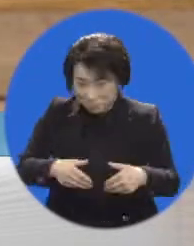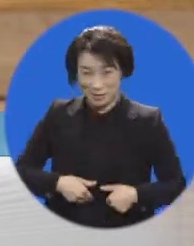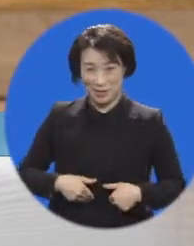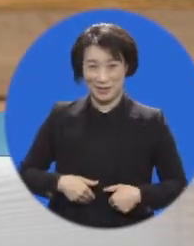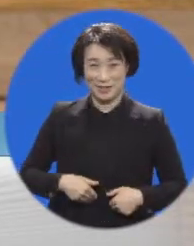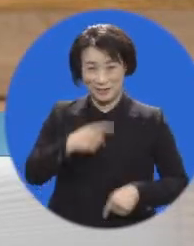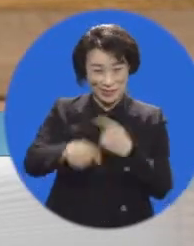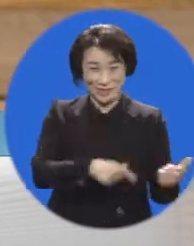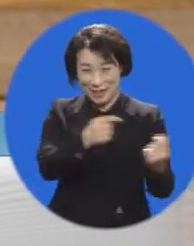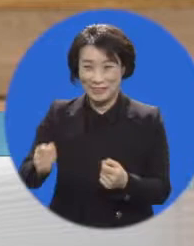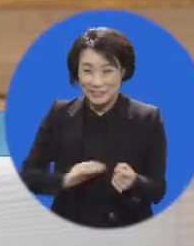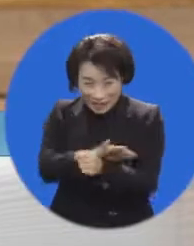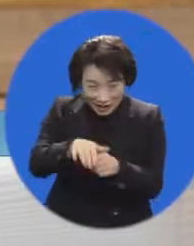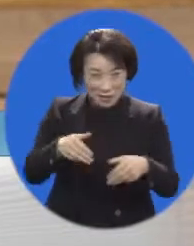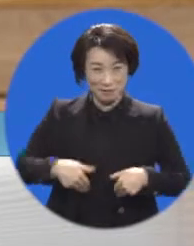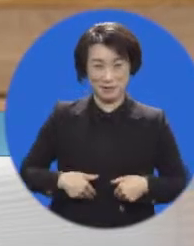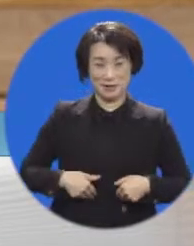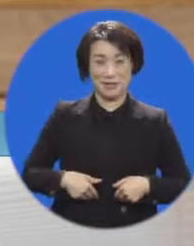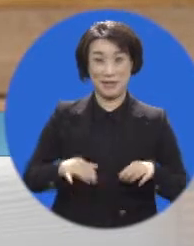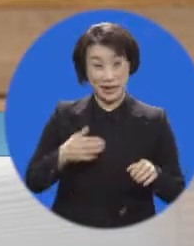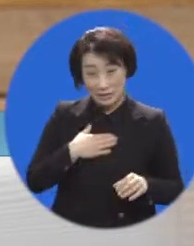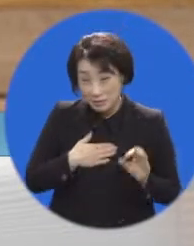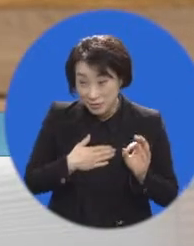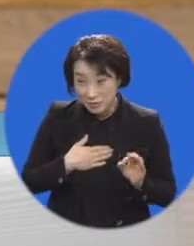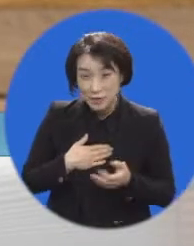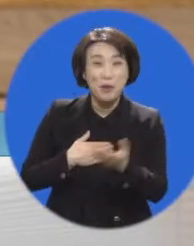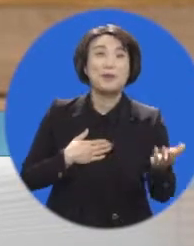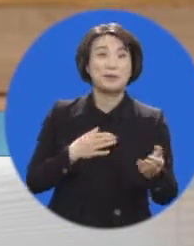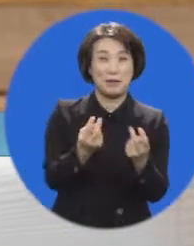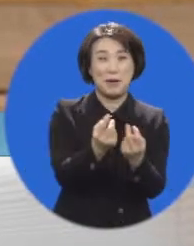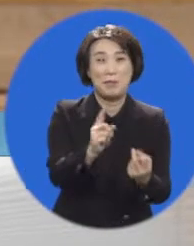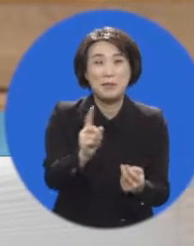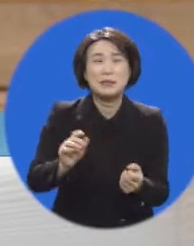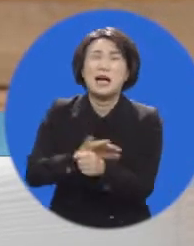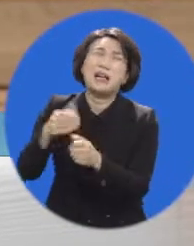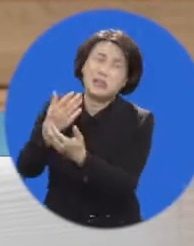된다. 그런데 사랑을 달라고 기도하는 거예요.